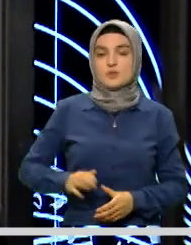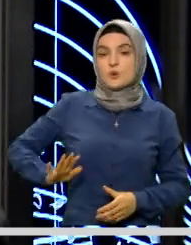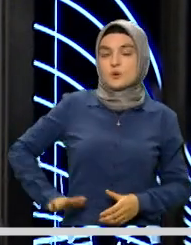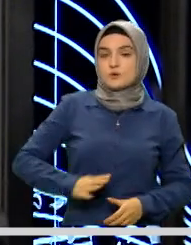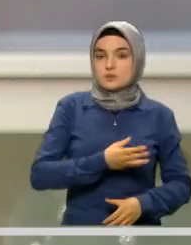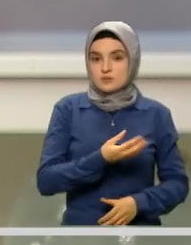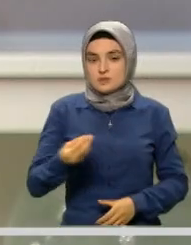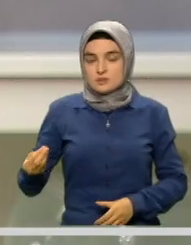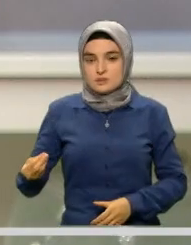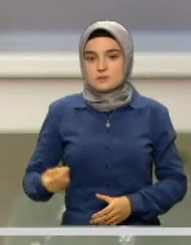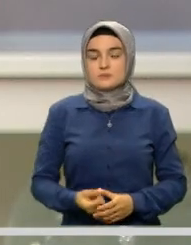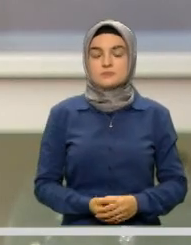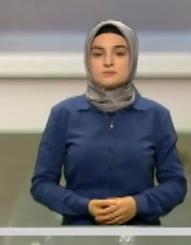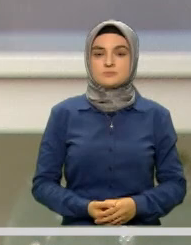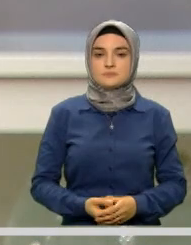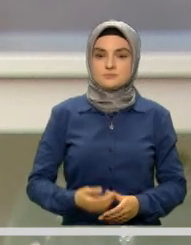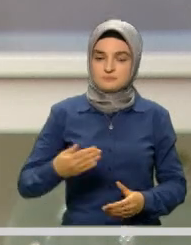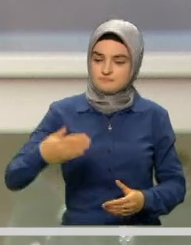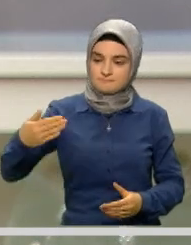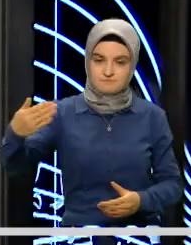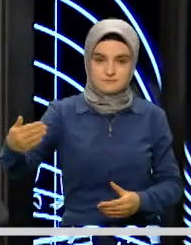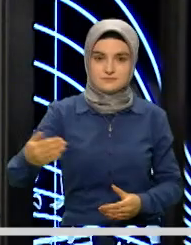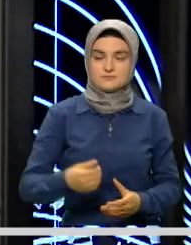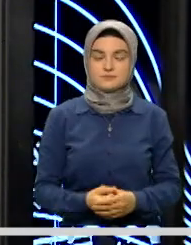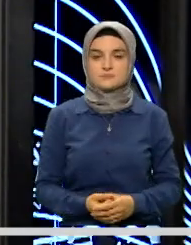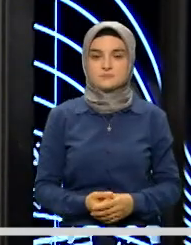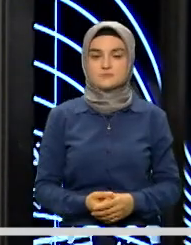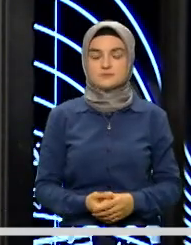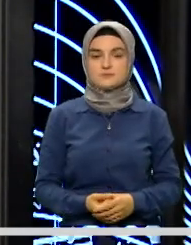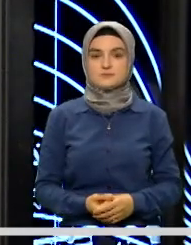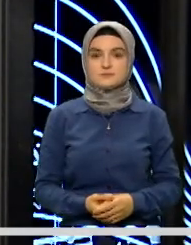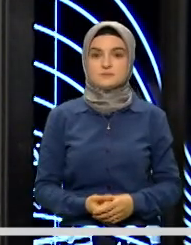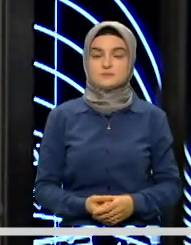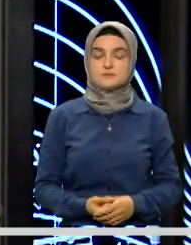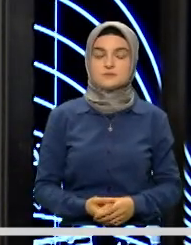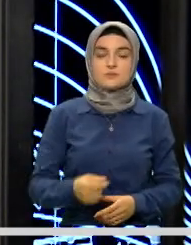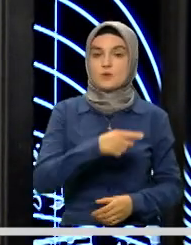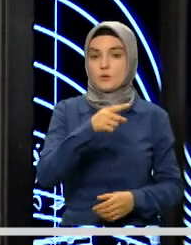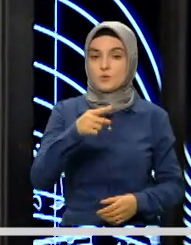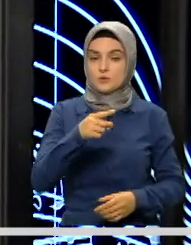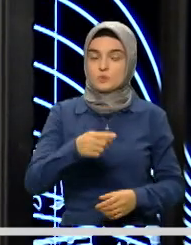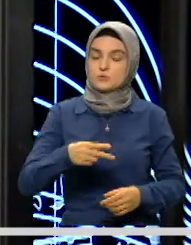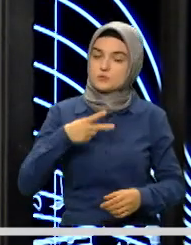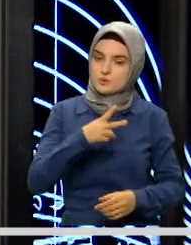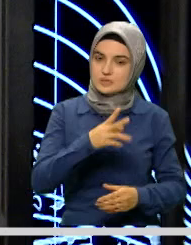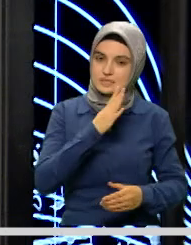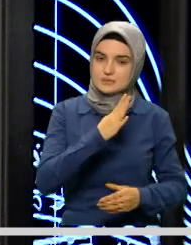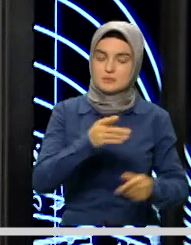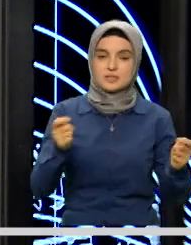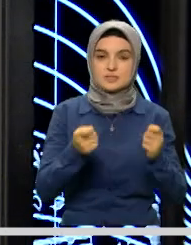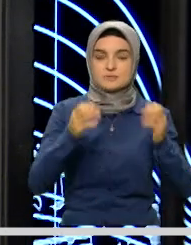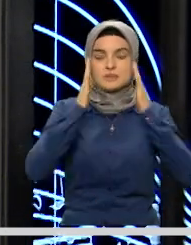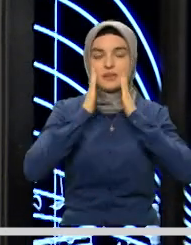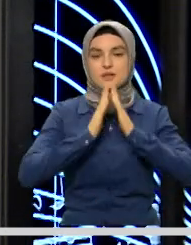da ön nereye giderse arka onu takip ediyor. Bizler de onun yolunu takip etmeye gayret ettik. Elhamdülillah iyi ki